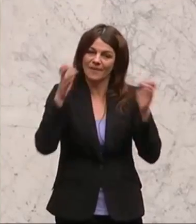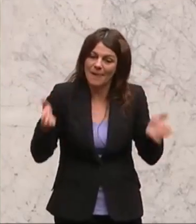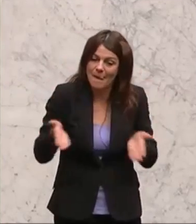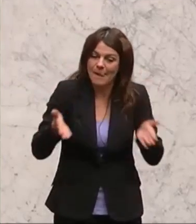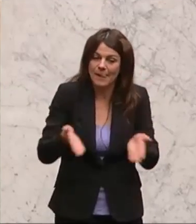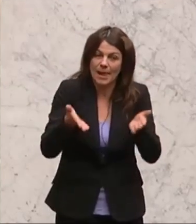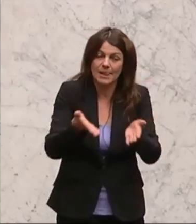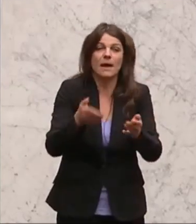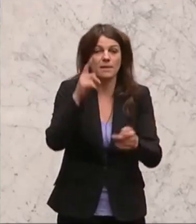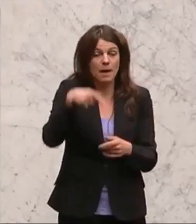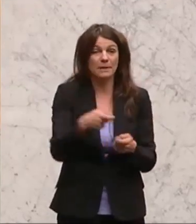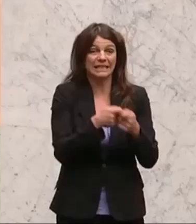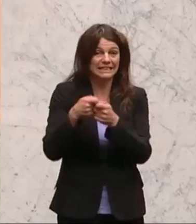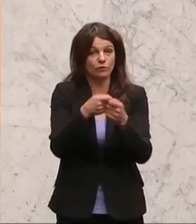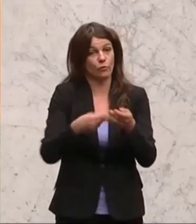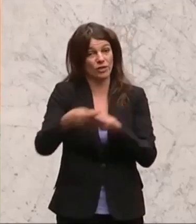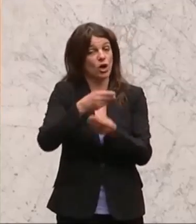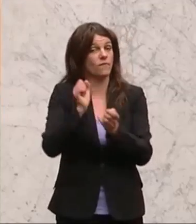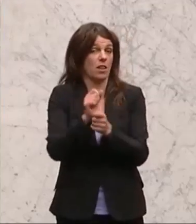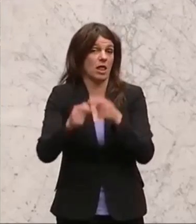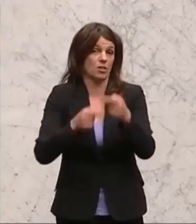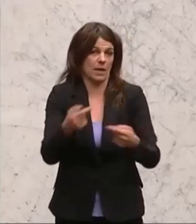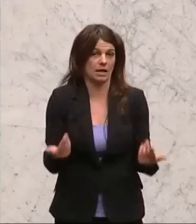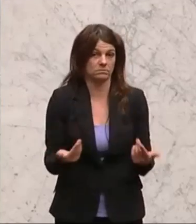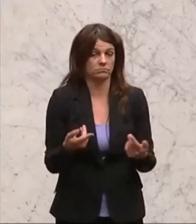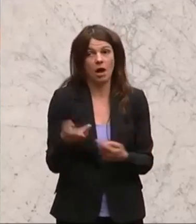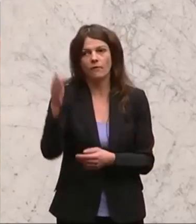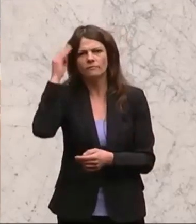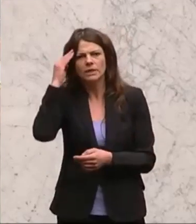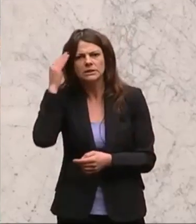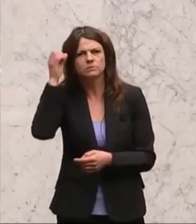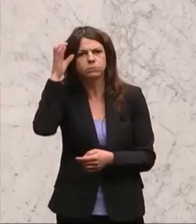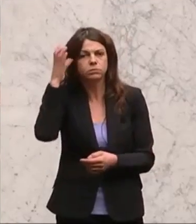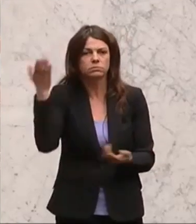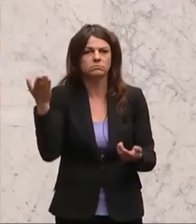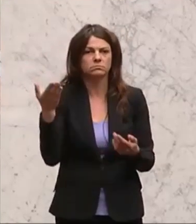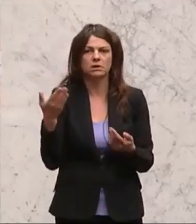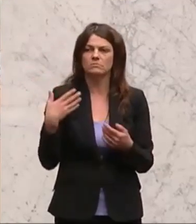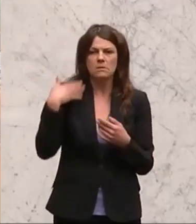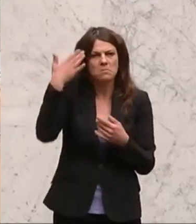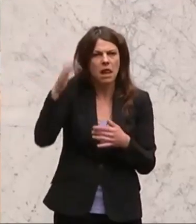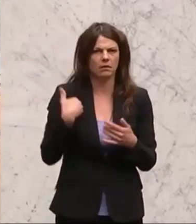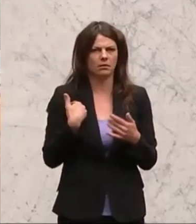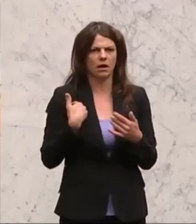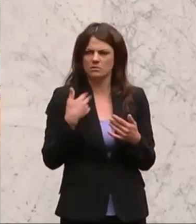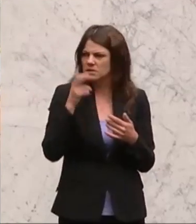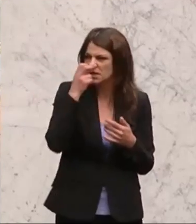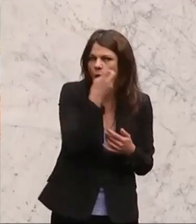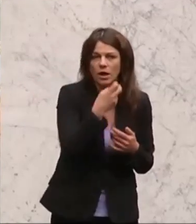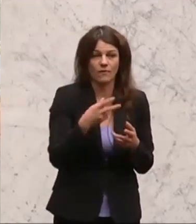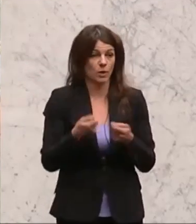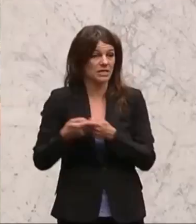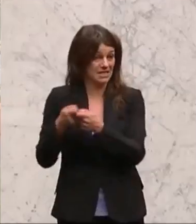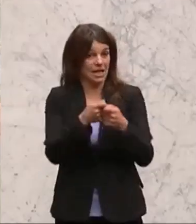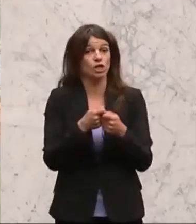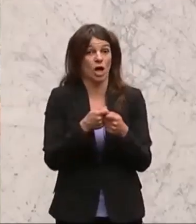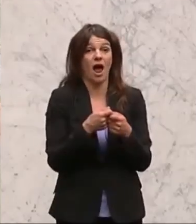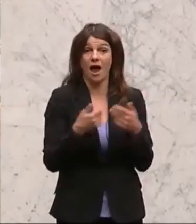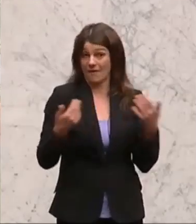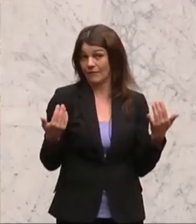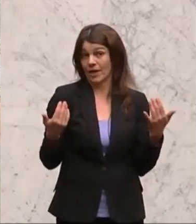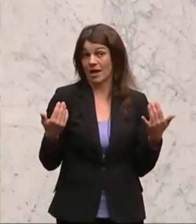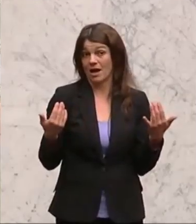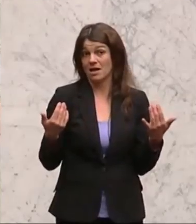eine gesellschaftliche und wirtschaftliche Entwicklung, weil das Know-how, das Wissen, die Talente, die Neugier unserer Gesellschaft genau hier